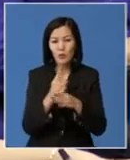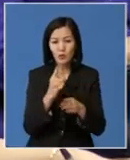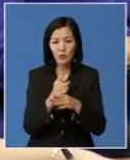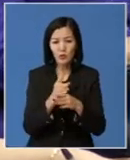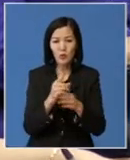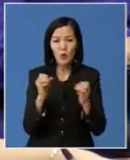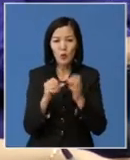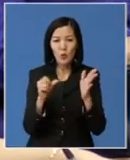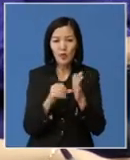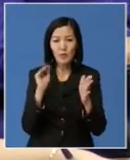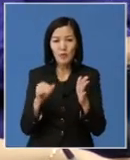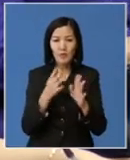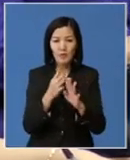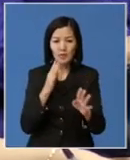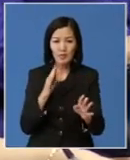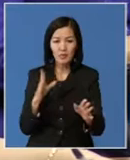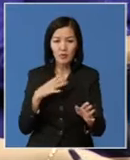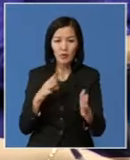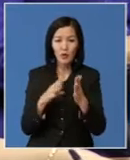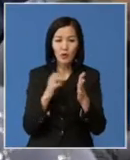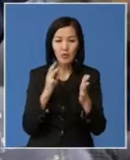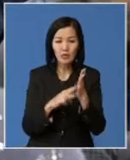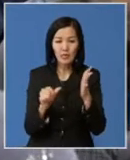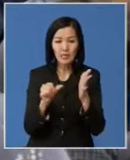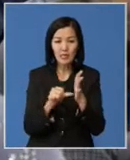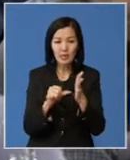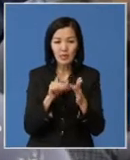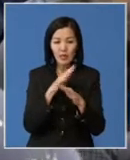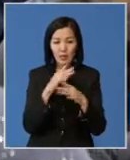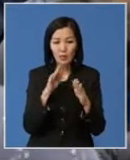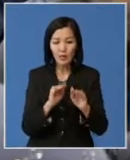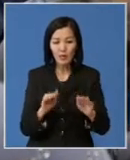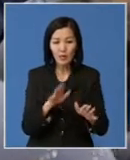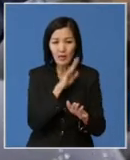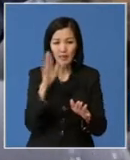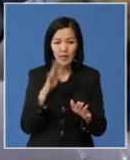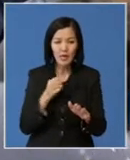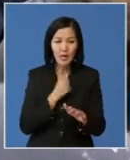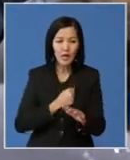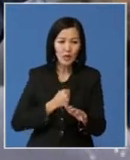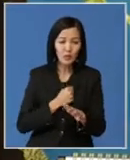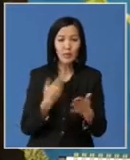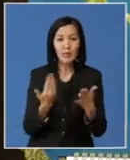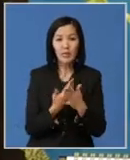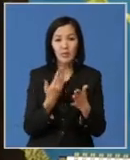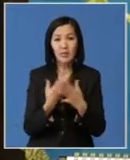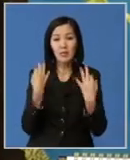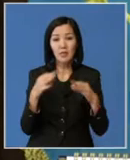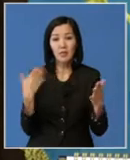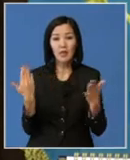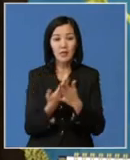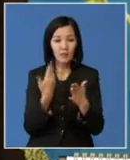16 мыңнан аса адам кезекте тұр. 986-сы көп балалы аналар. Ашулы әңгіме ашық әңгімеге